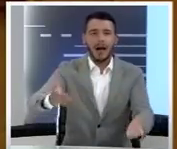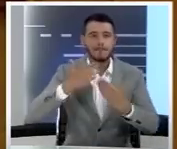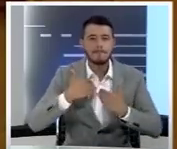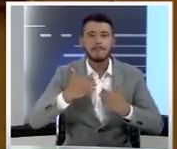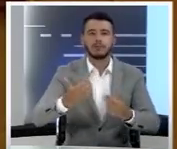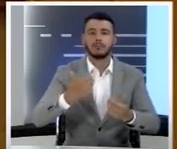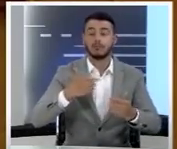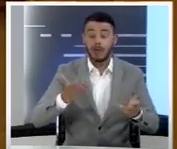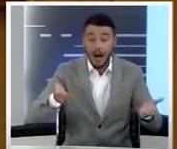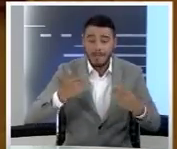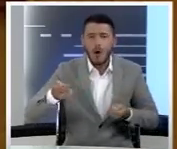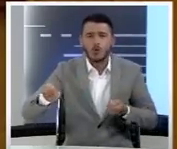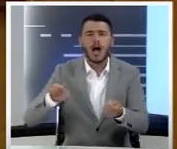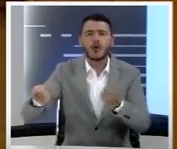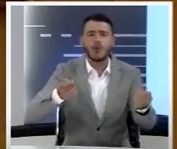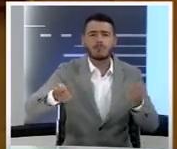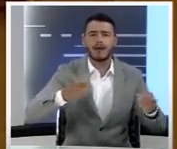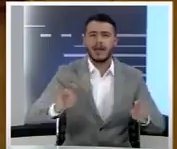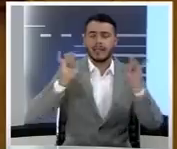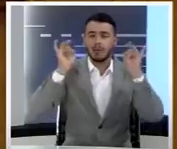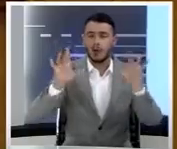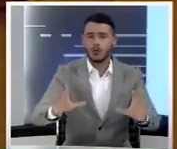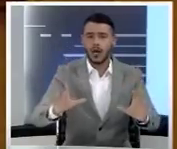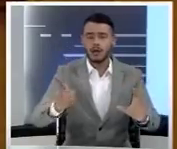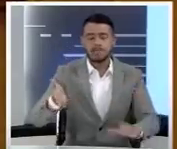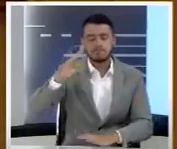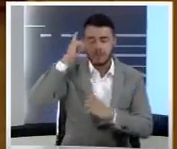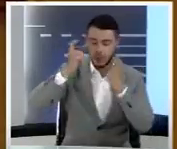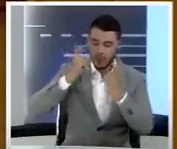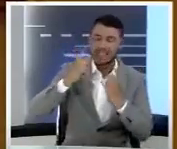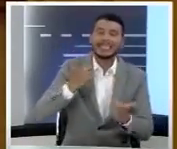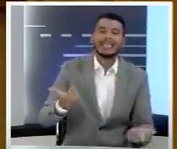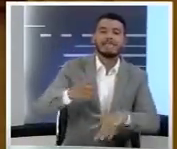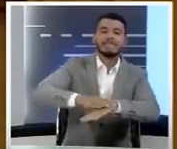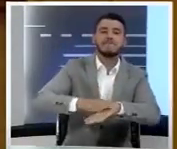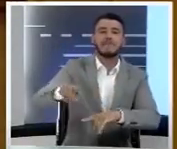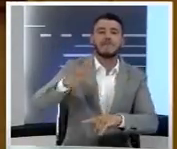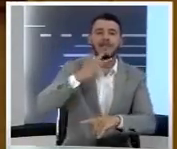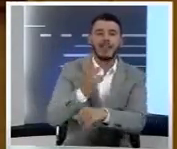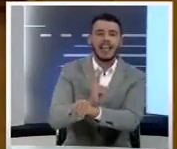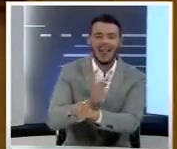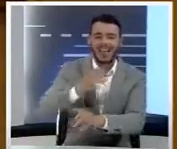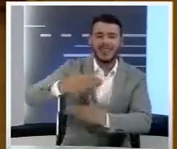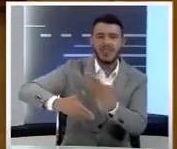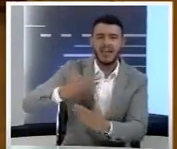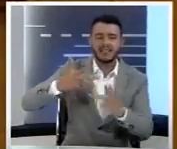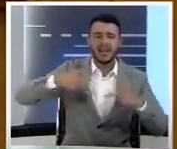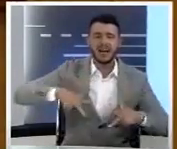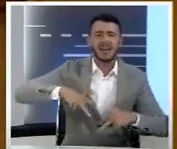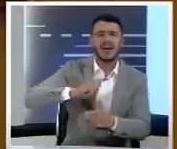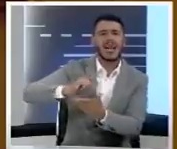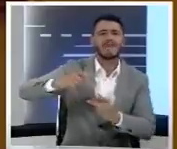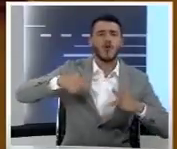έχει οργανωμένες, προϋποθέσεις οργανωμένης ανάπτυξης, μετά λέμε γενικά μας θέλει γραφειοκρατία. Οι κυβερνήσεις ήταν πριν απ' όλα που δεν τα έκαναν